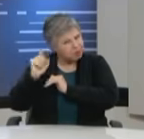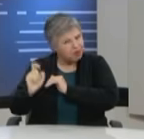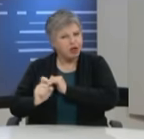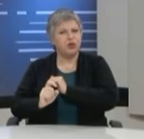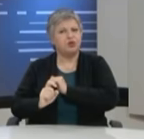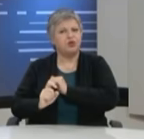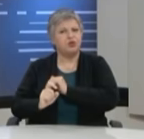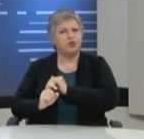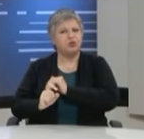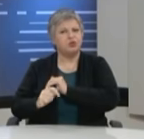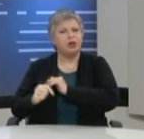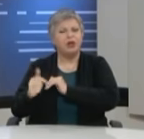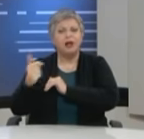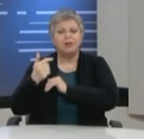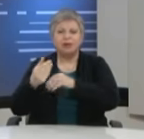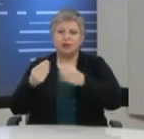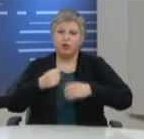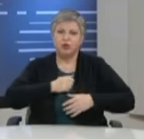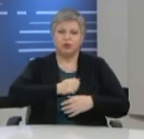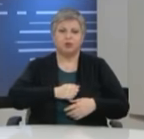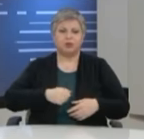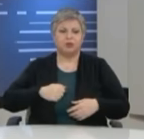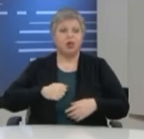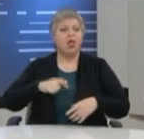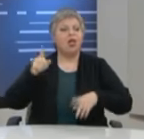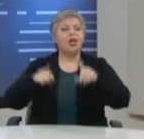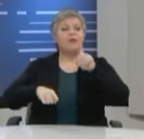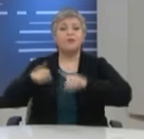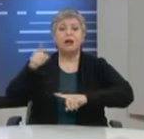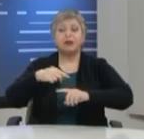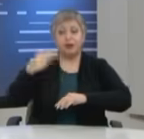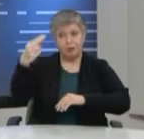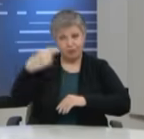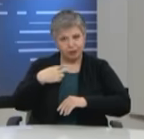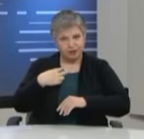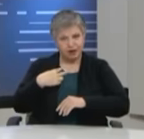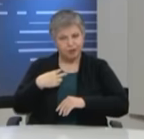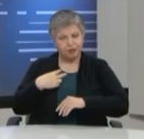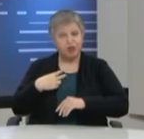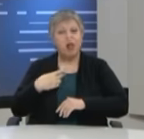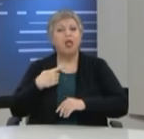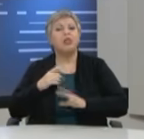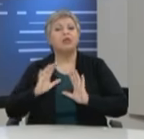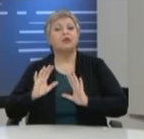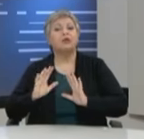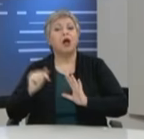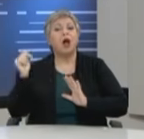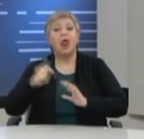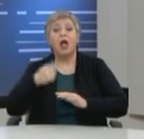μας έκανε και να μας κάνει δυσάρεστους στους ισχυρούς αυτού του κόσμου, αλλά προστάτευσε τα εθνικά μας